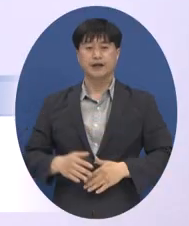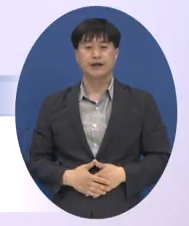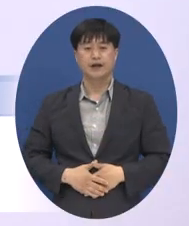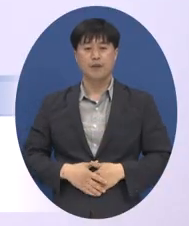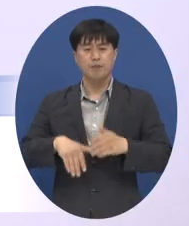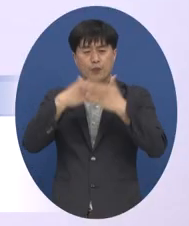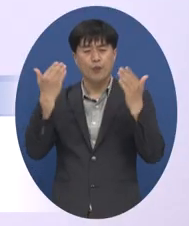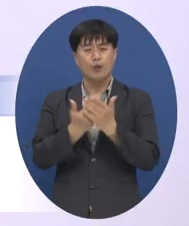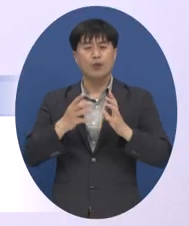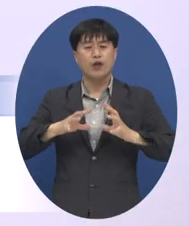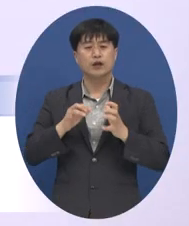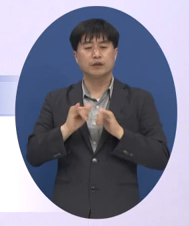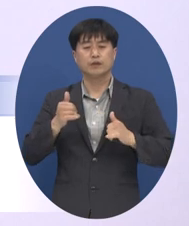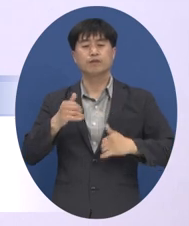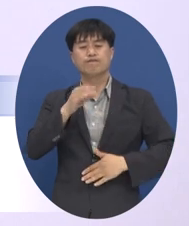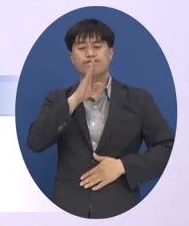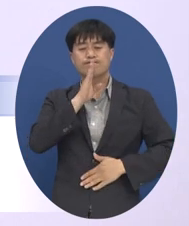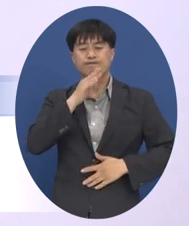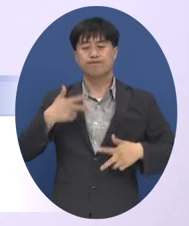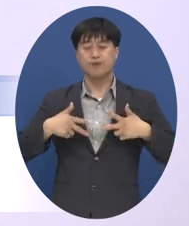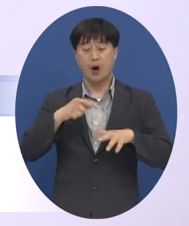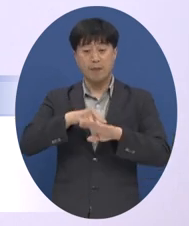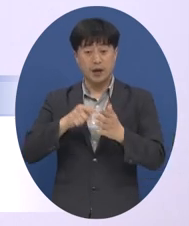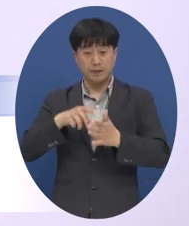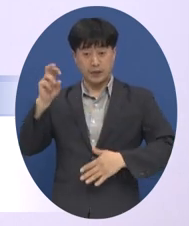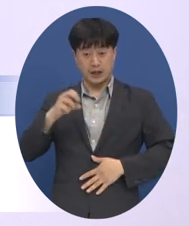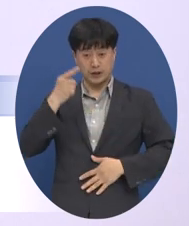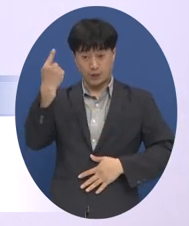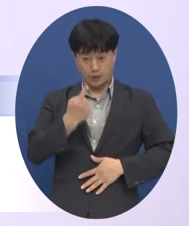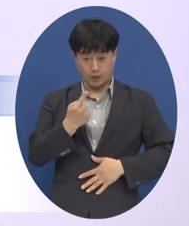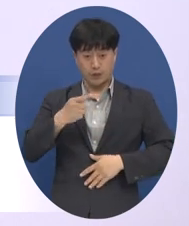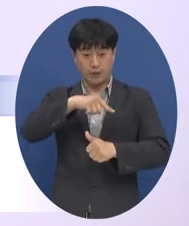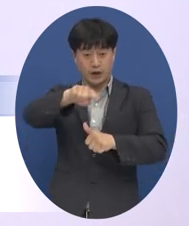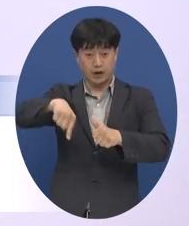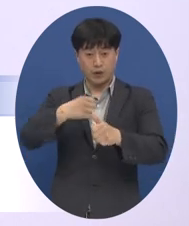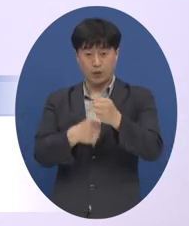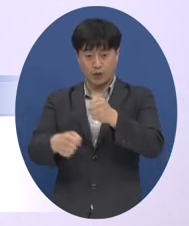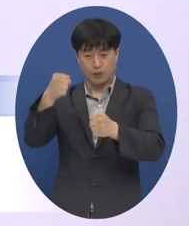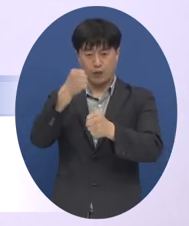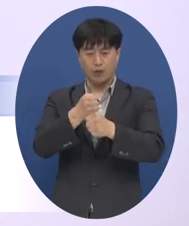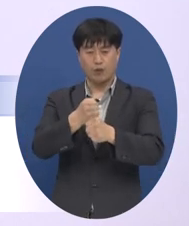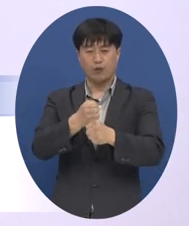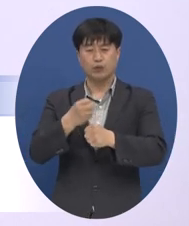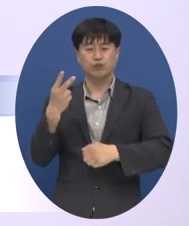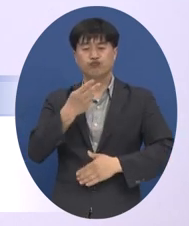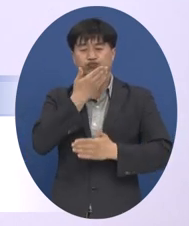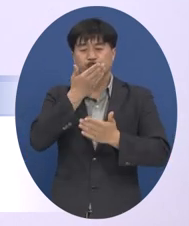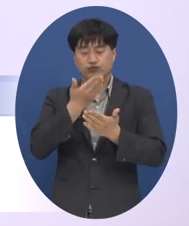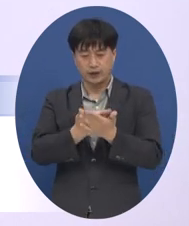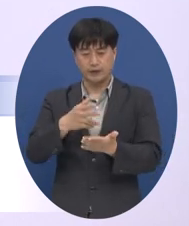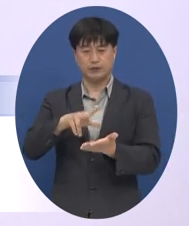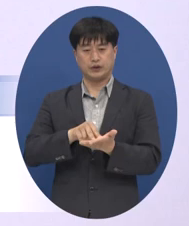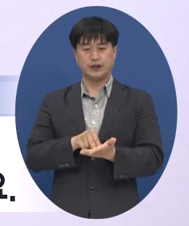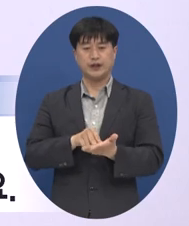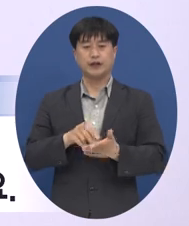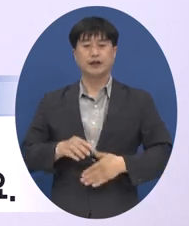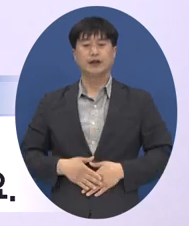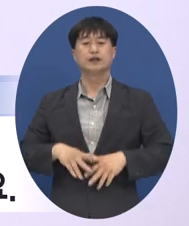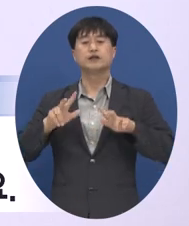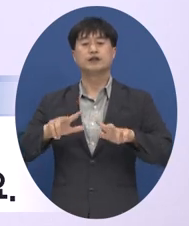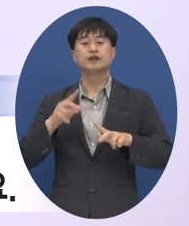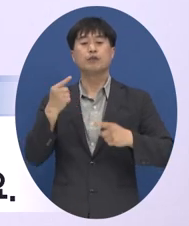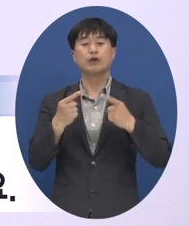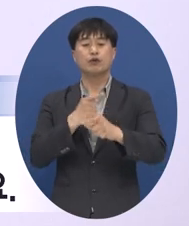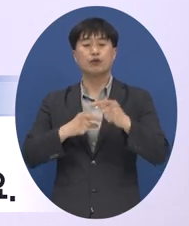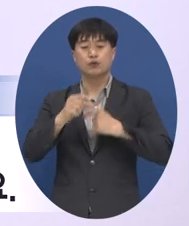온 국민이 정말 즐거운 마음으로 자주 찾을 수 있는 환경으로 복원하는 일이 또 중요한 과제입니다.